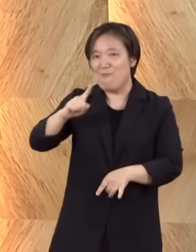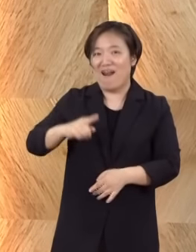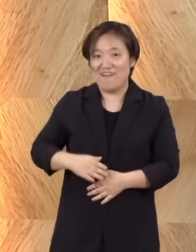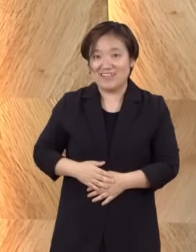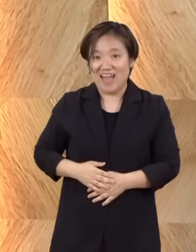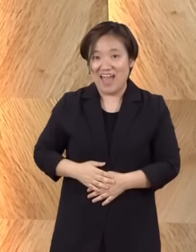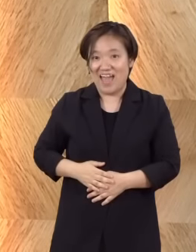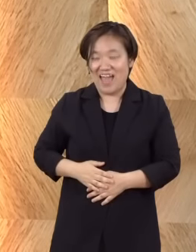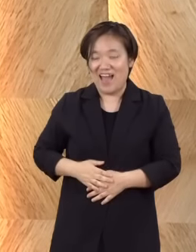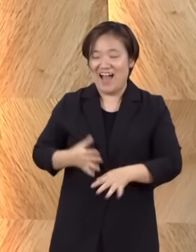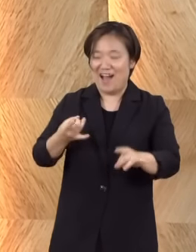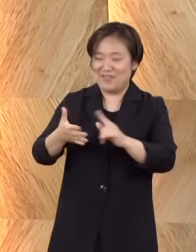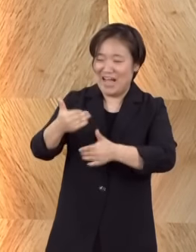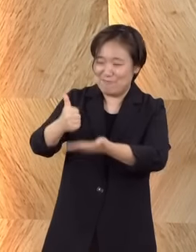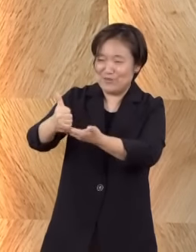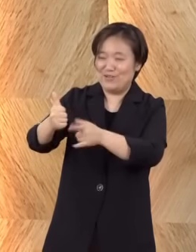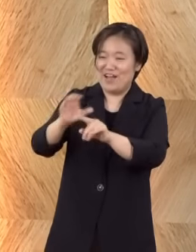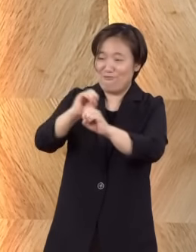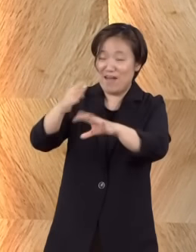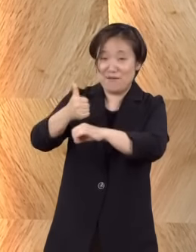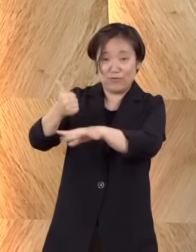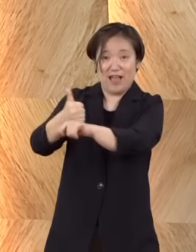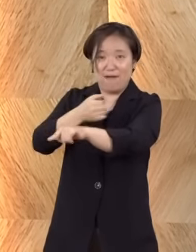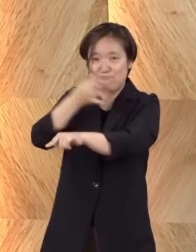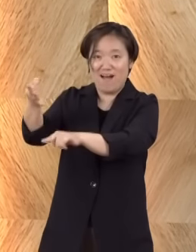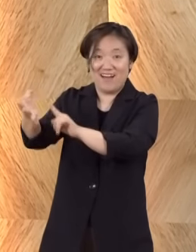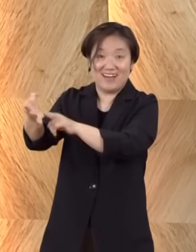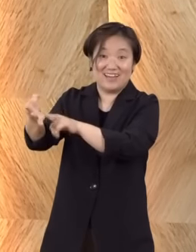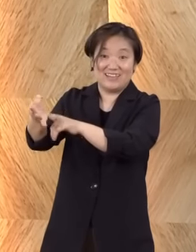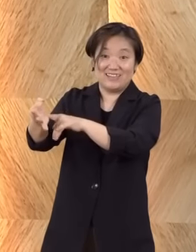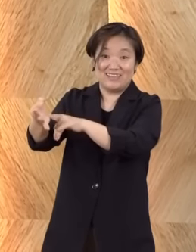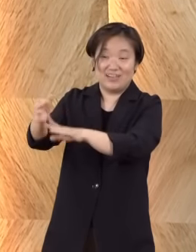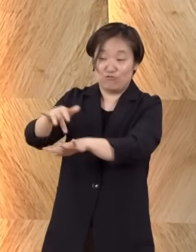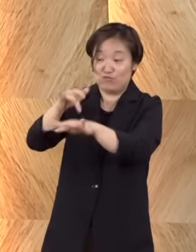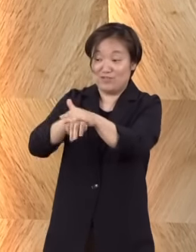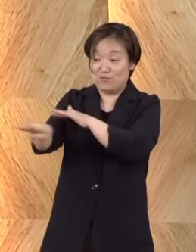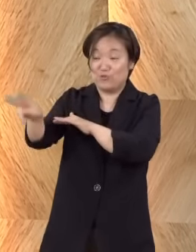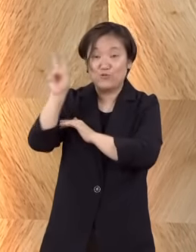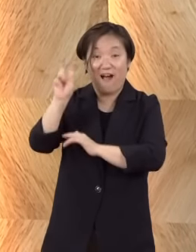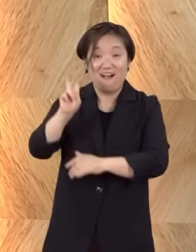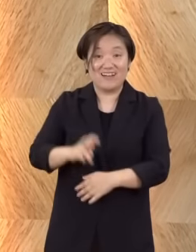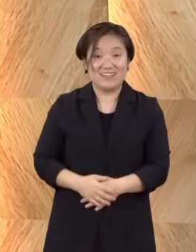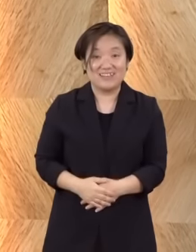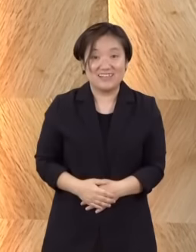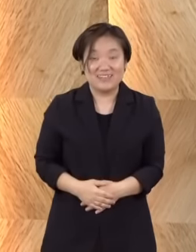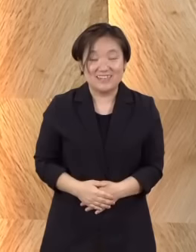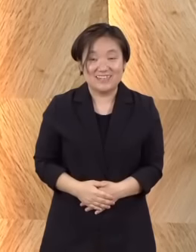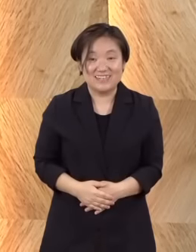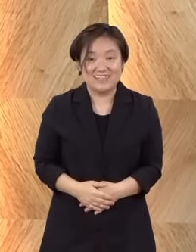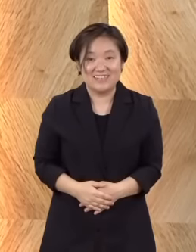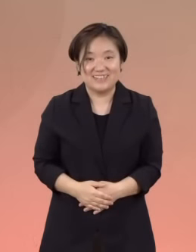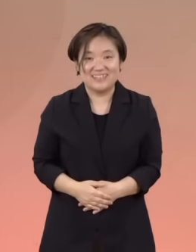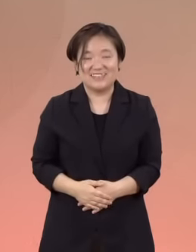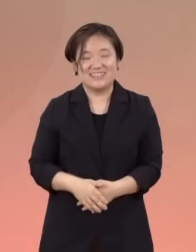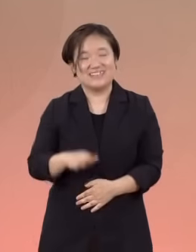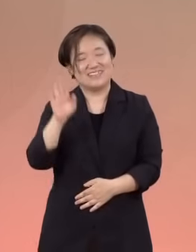나무아미타불 관세보살 외치면 돼요 아시겠죠 나중에 귀신 만나면 한번